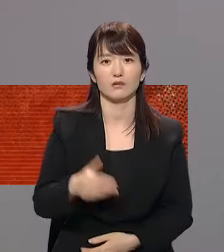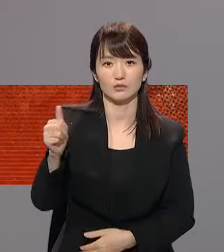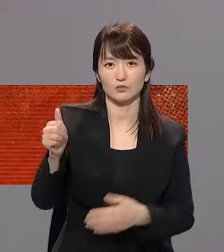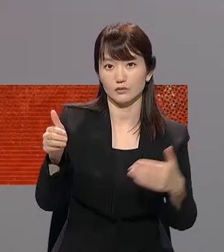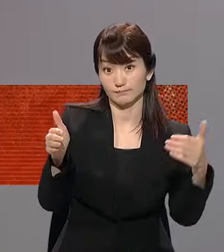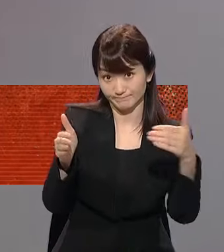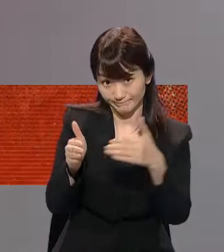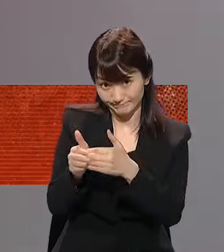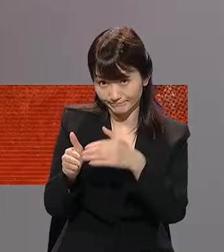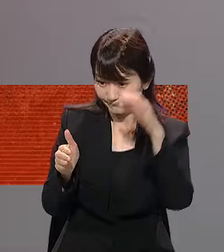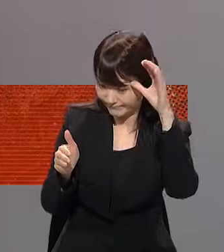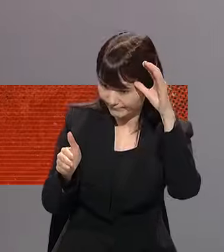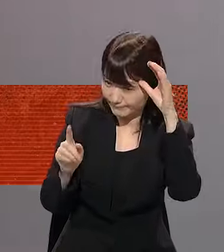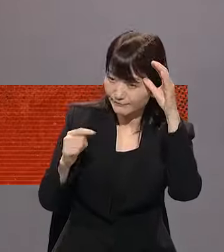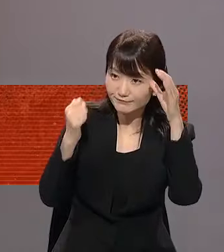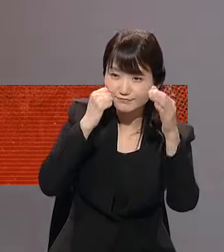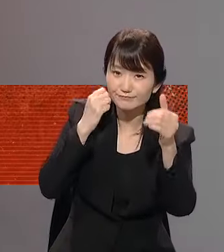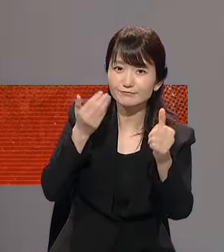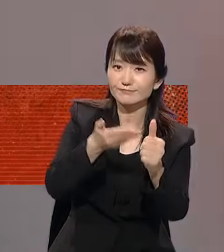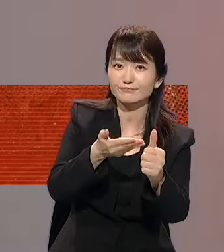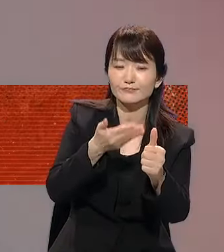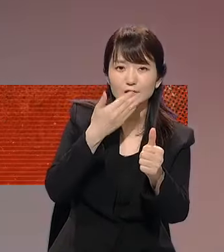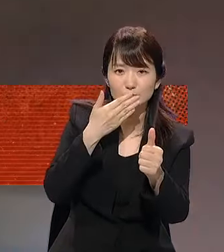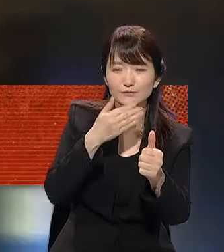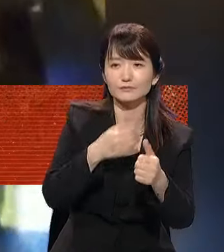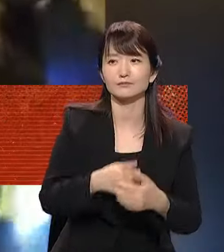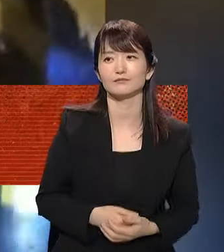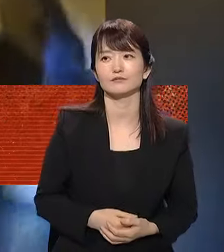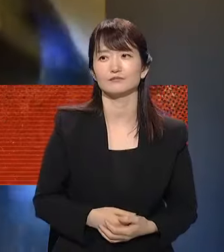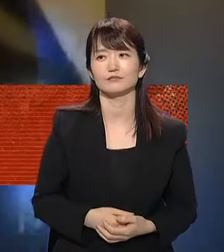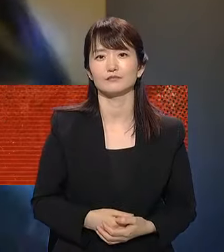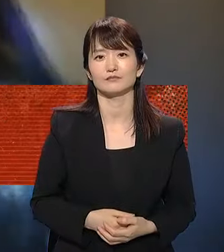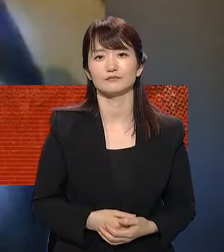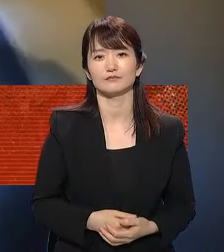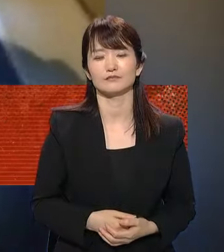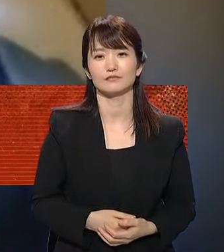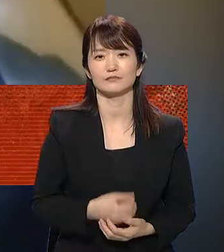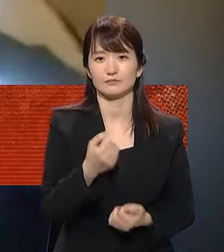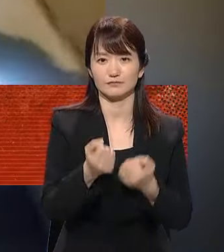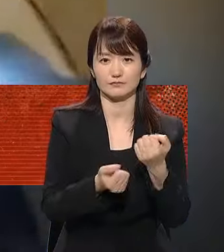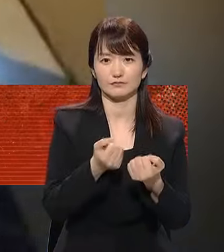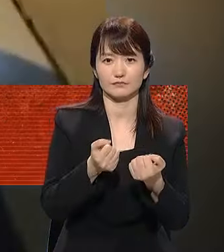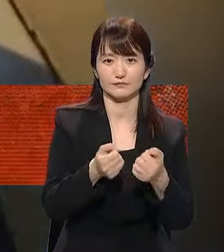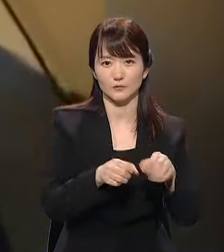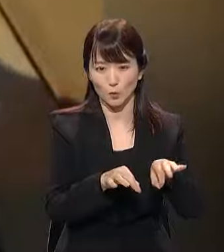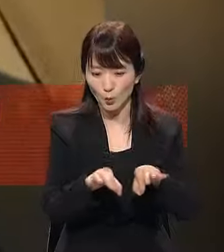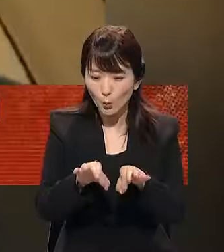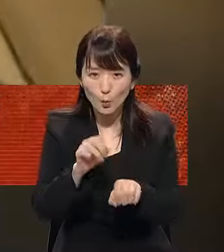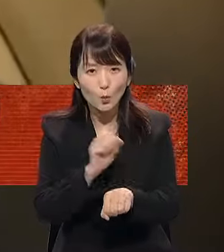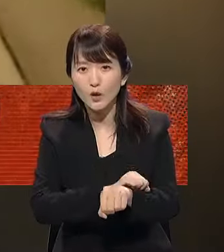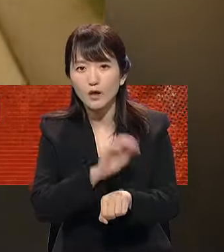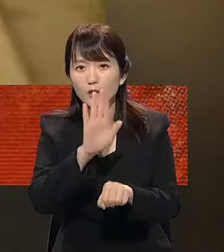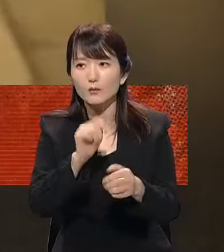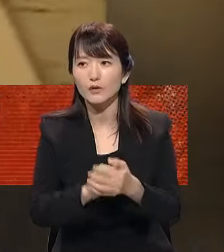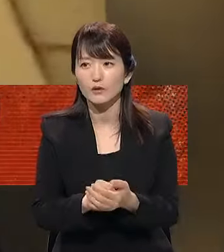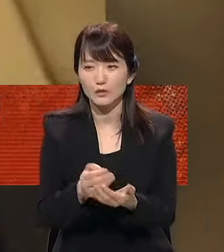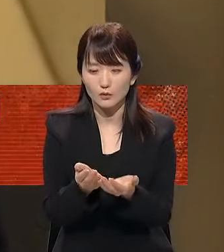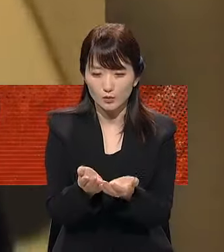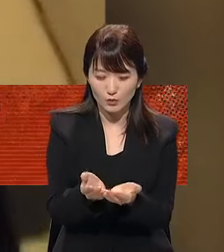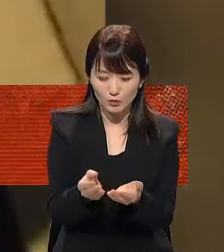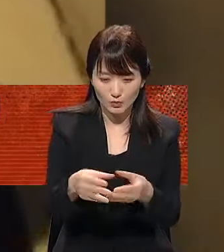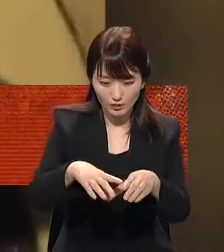도착한 강아지는 보상으로 간식을 얻어먹습니다. 서커스 같아요. 오. 네, 자전거만 잘 진짜. 타는 게 아니고요. 이번에는 보드를